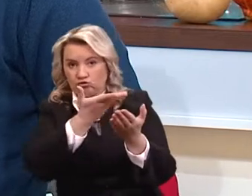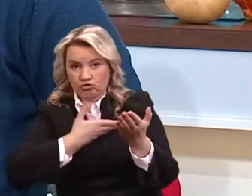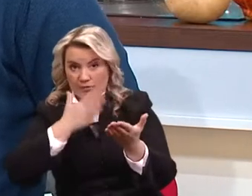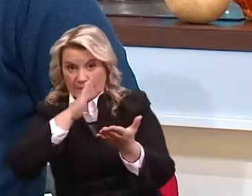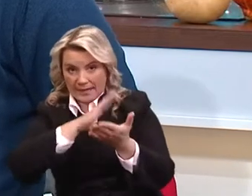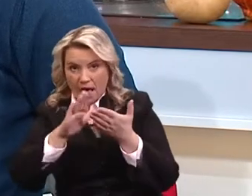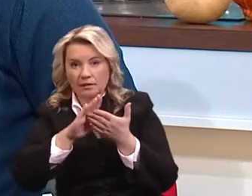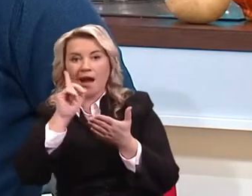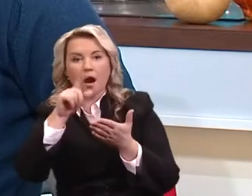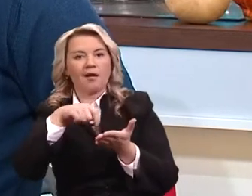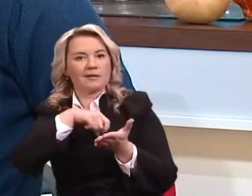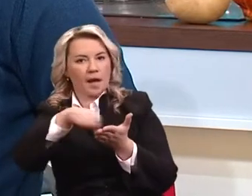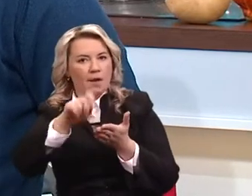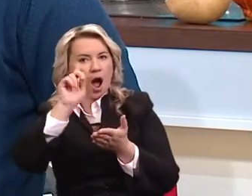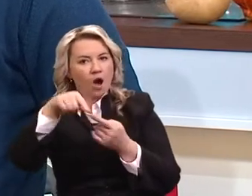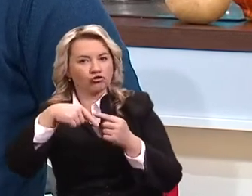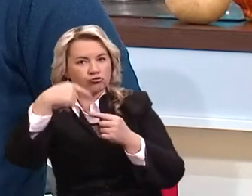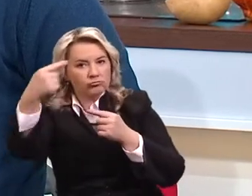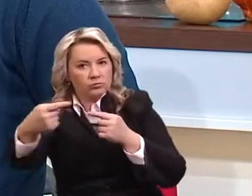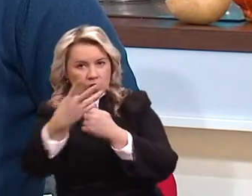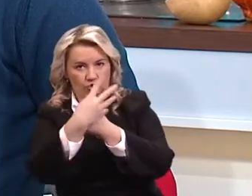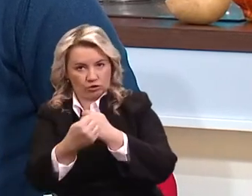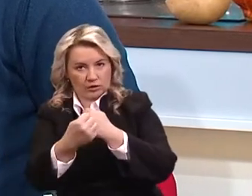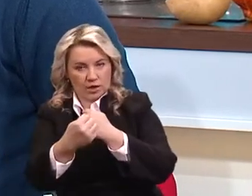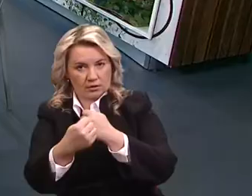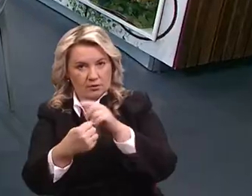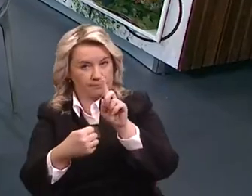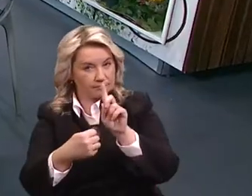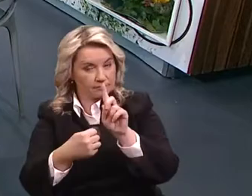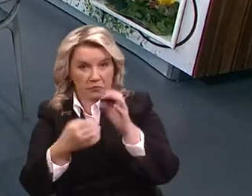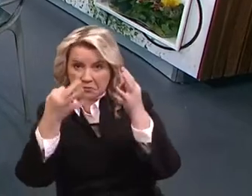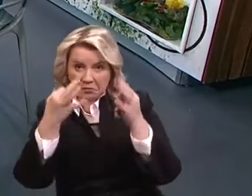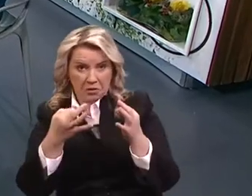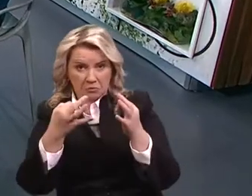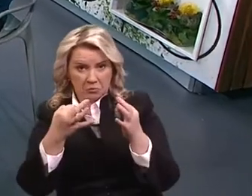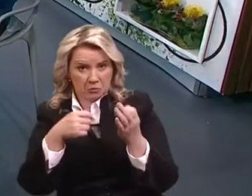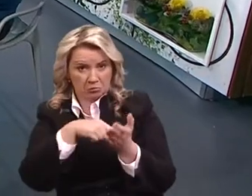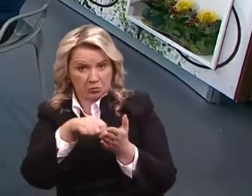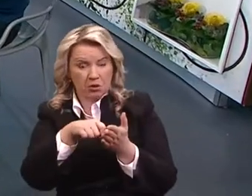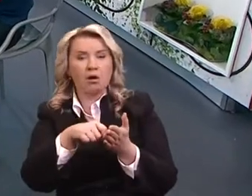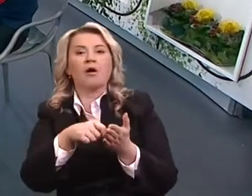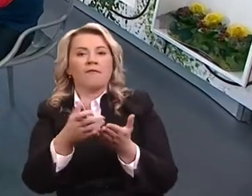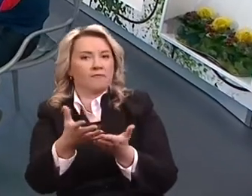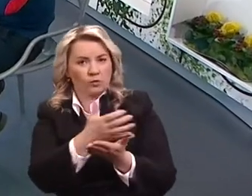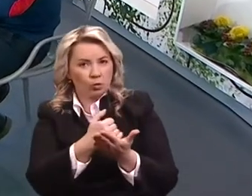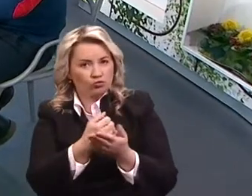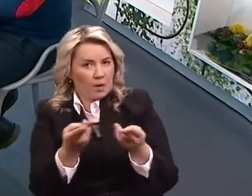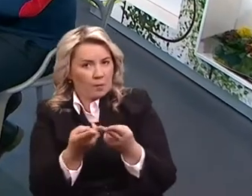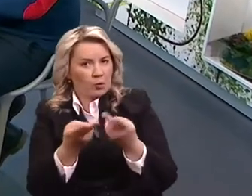platbou. Obecně se tomhle říká odložená platba. V tuhle chvíli platím jednoduchým způsobem. Využívám jakoby dobírkového